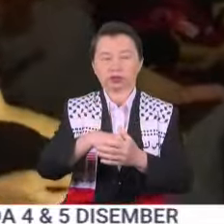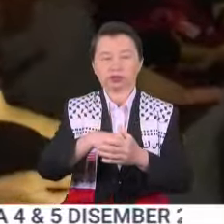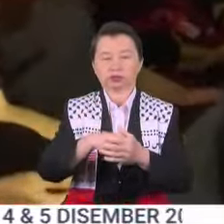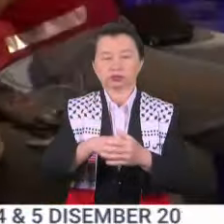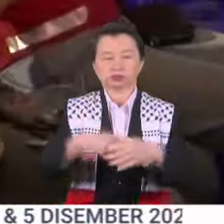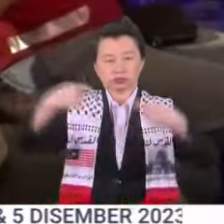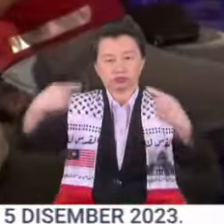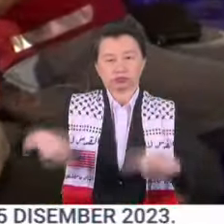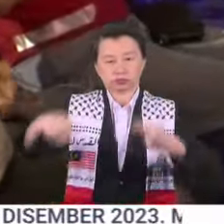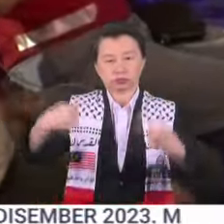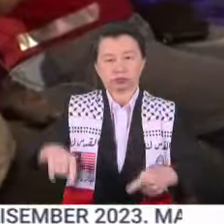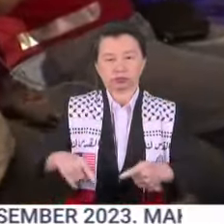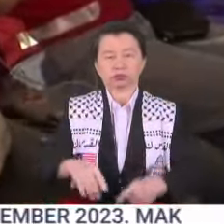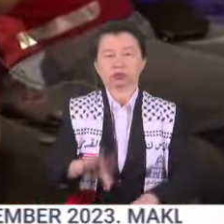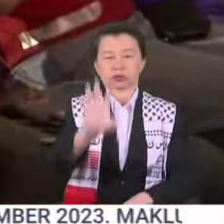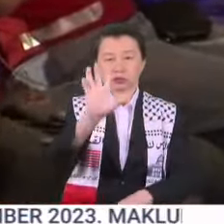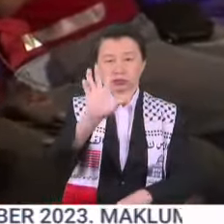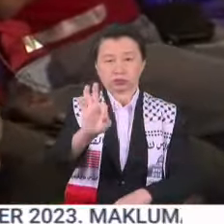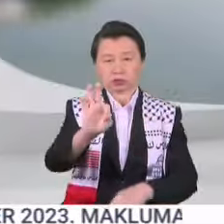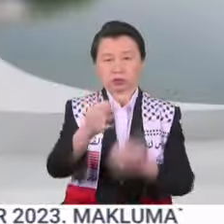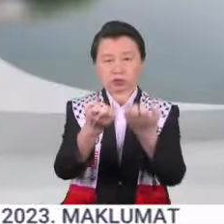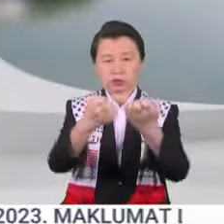yang mempertandingkan 9 acara.